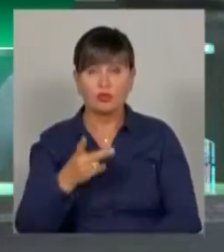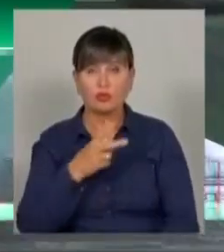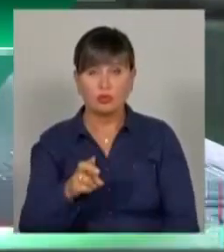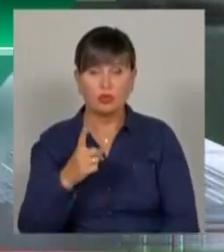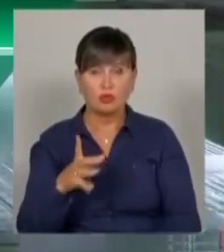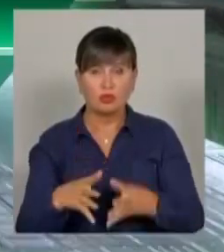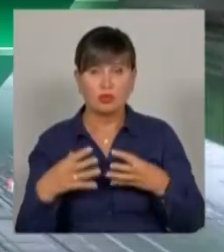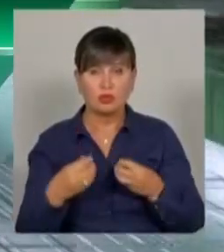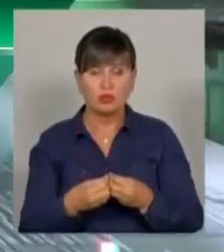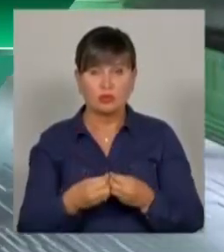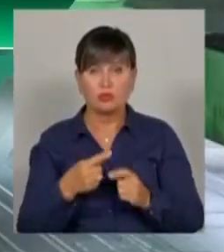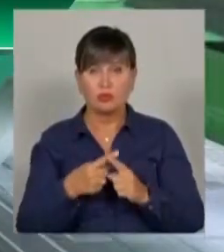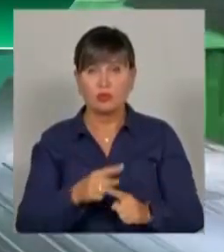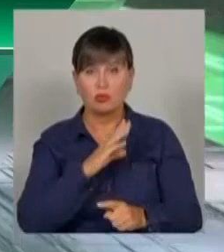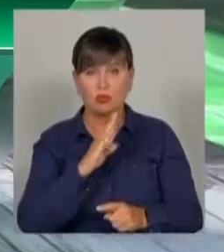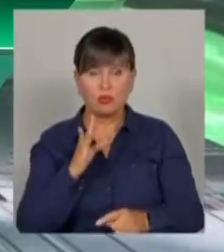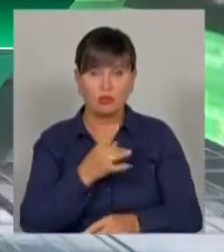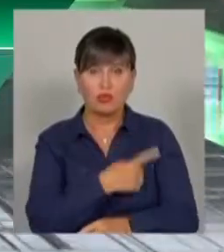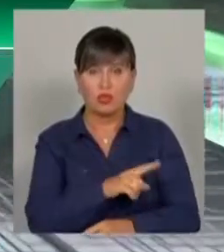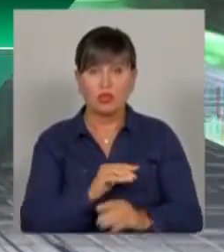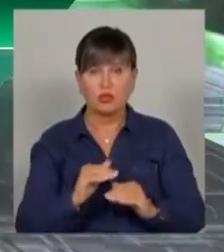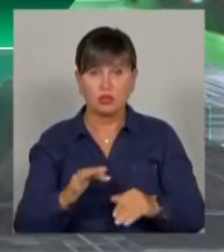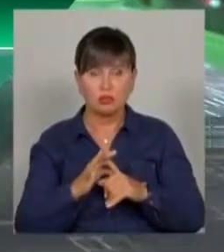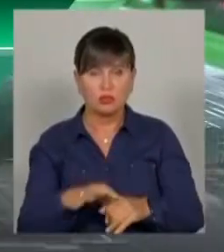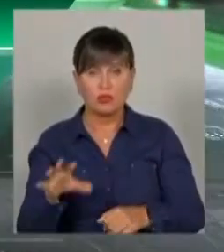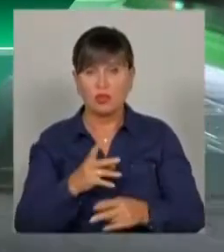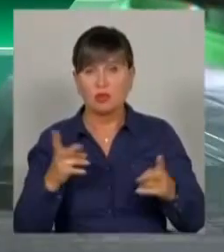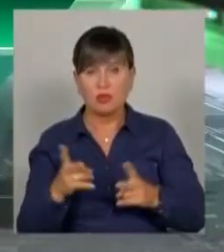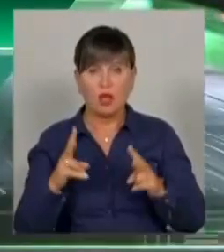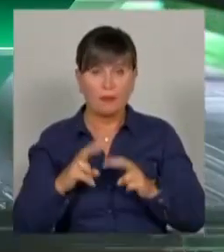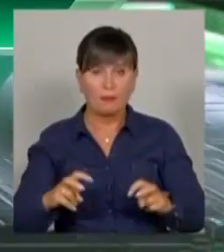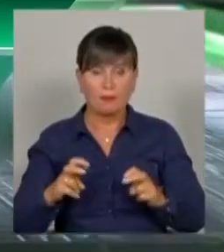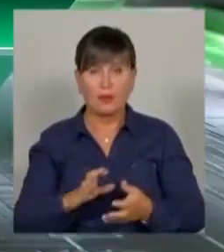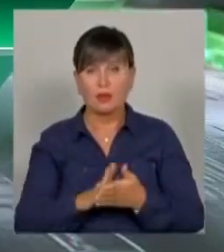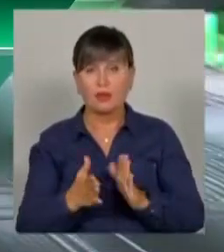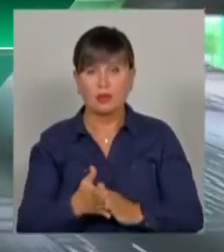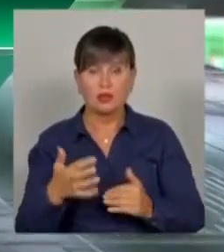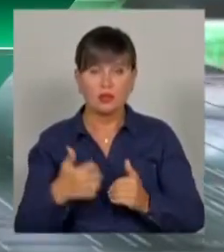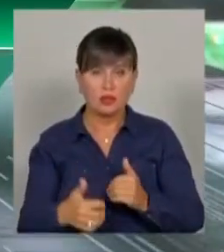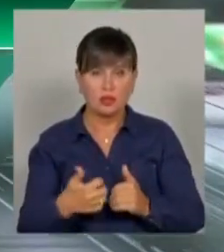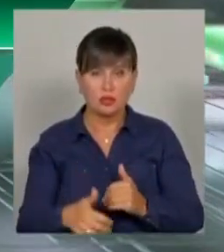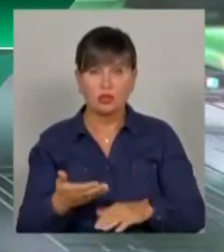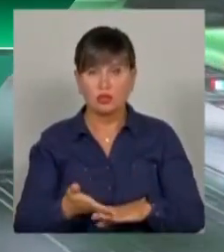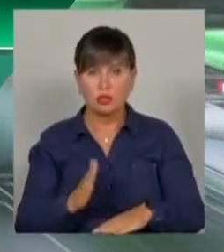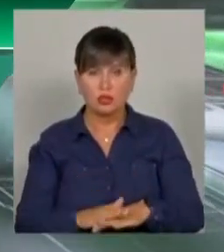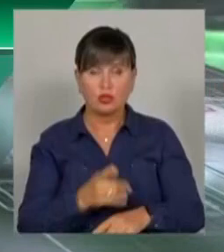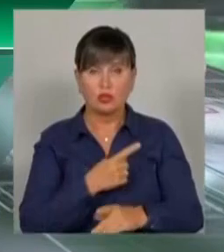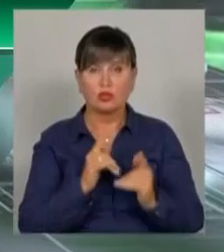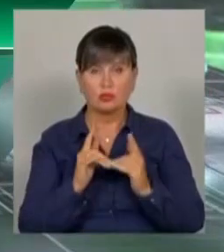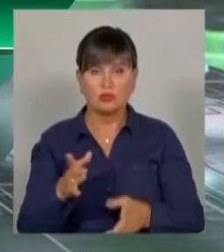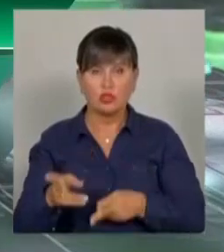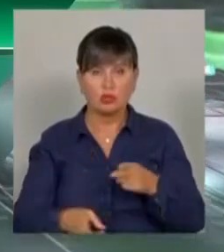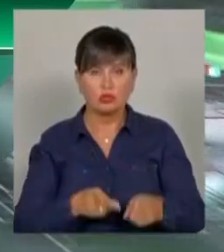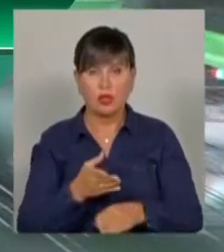одной семьи, в сопровождении матери и фельдшера. Дети прошли все необходимые обследования. Состояние детей средней степени тяжести, госпитализированы в